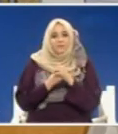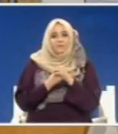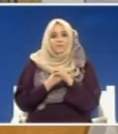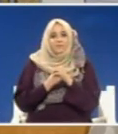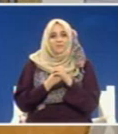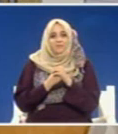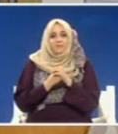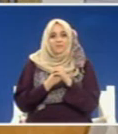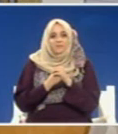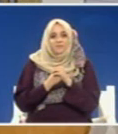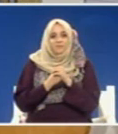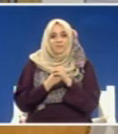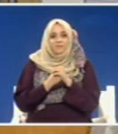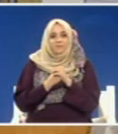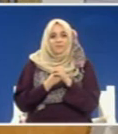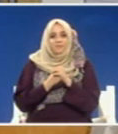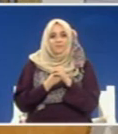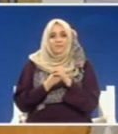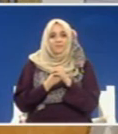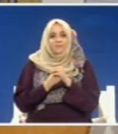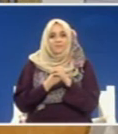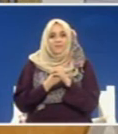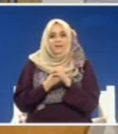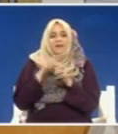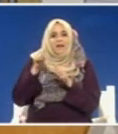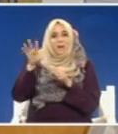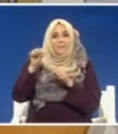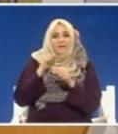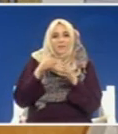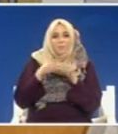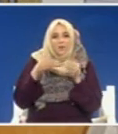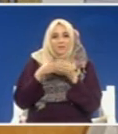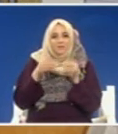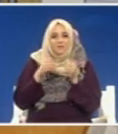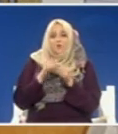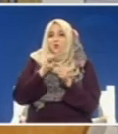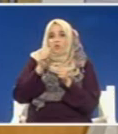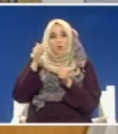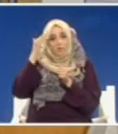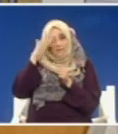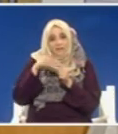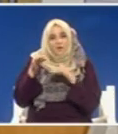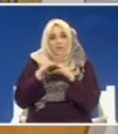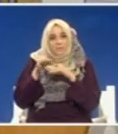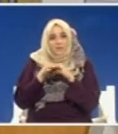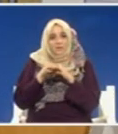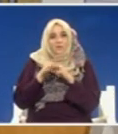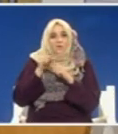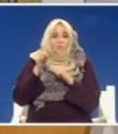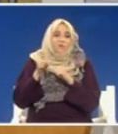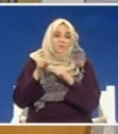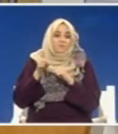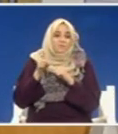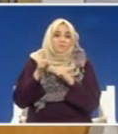أكيد مؤكد. لكن بالنسبة لسرقة الوثائق وأخذها بغير علم الزوج وهو صاحب الشأن